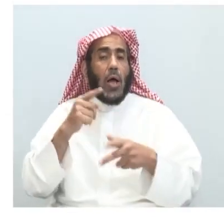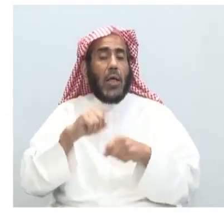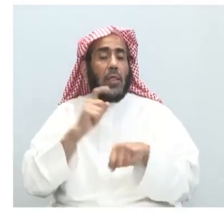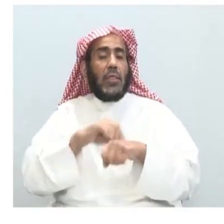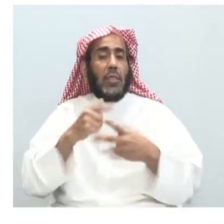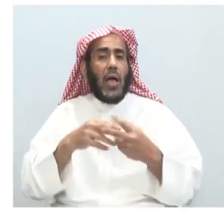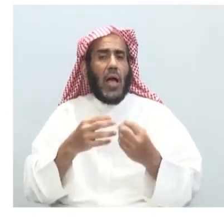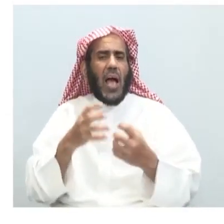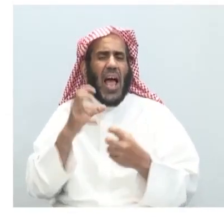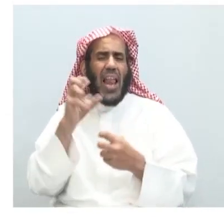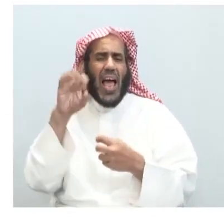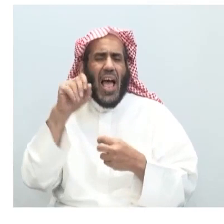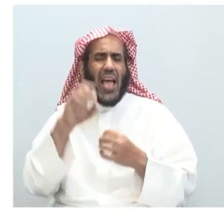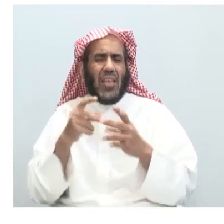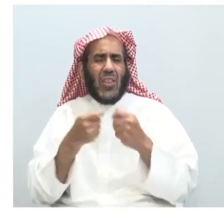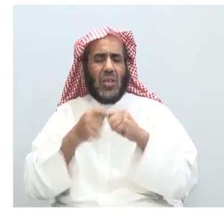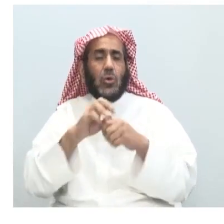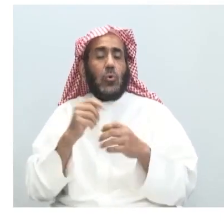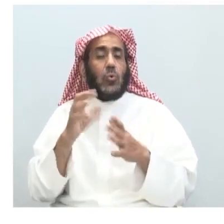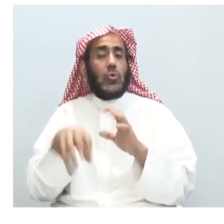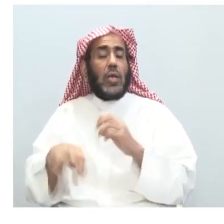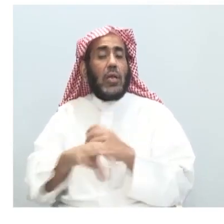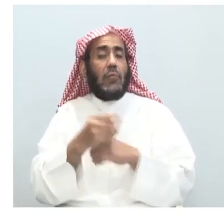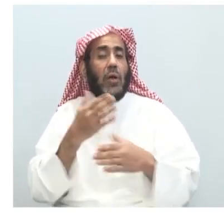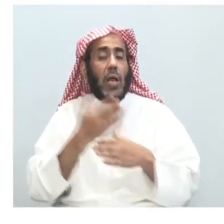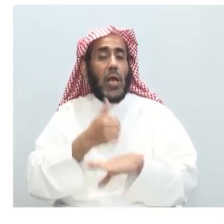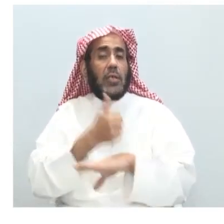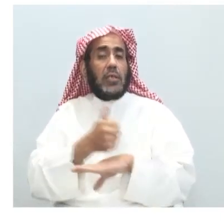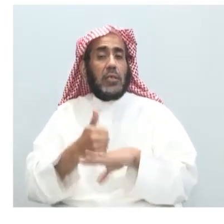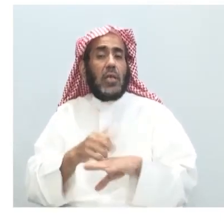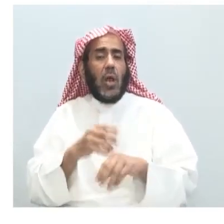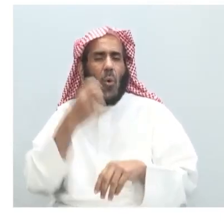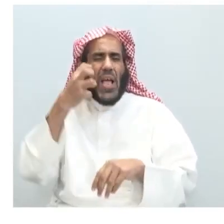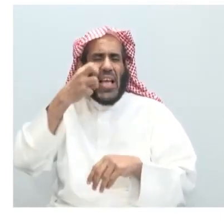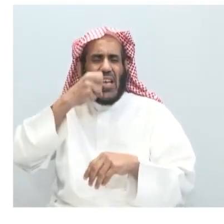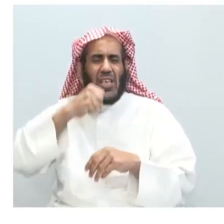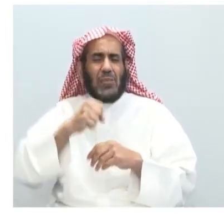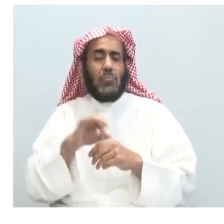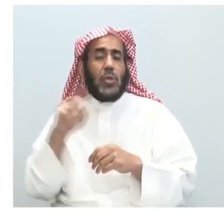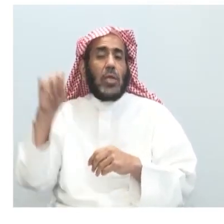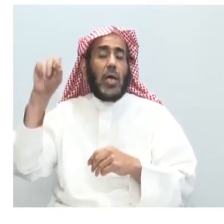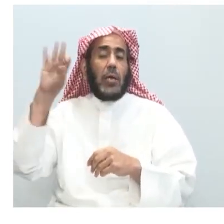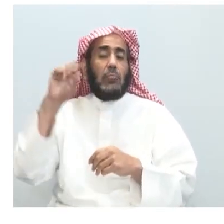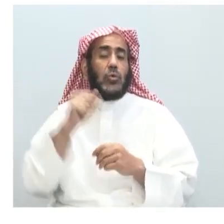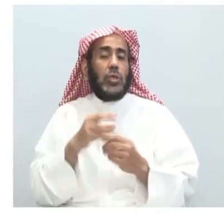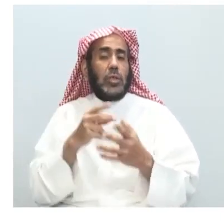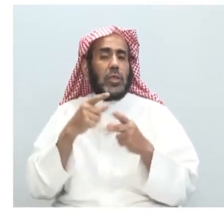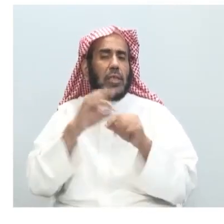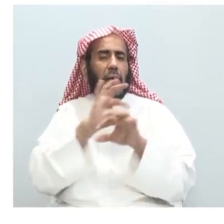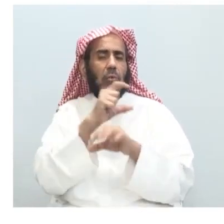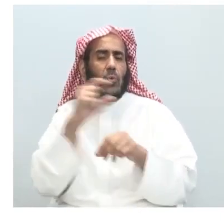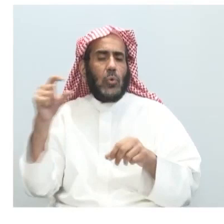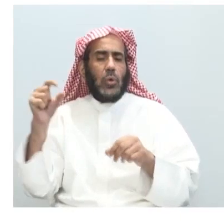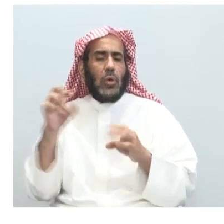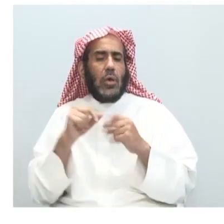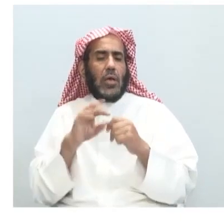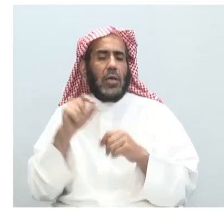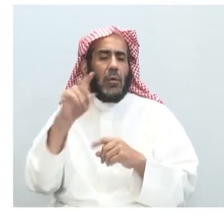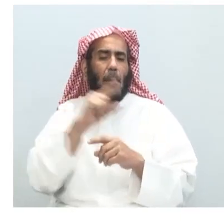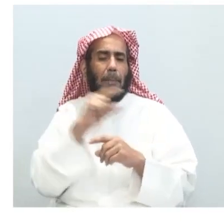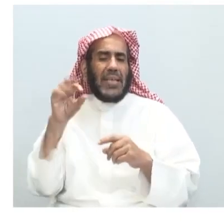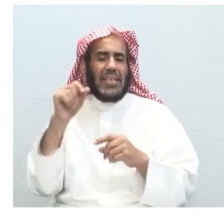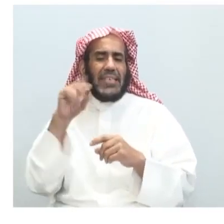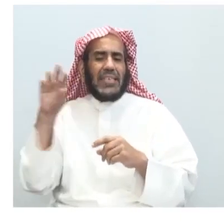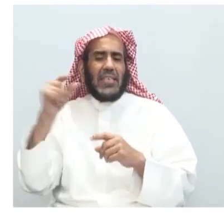الايض يصنف ويصنف على اساس انه حمض كربوكسيلي صيغته اما هي سيتو